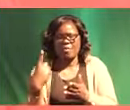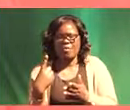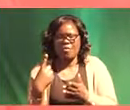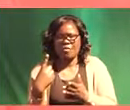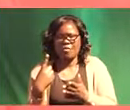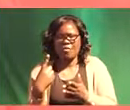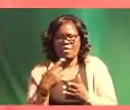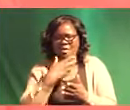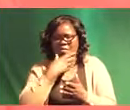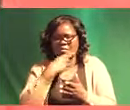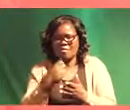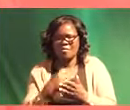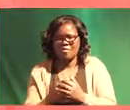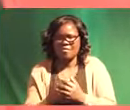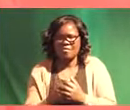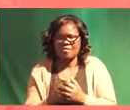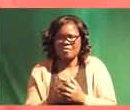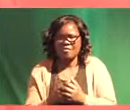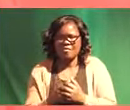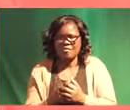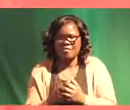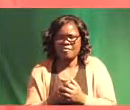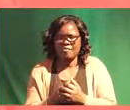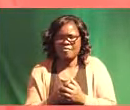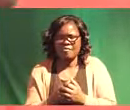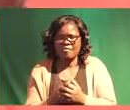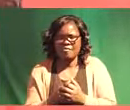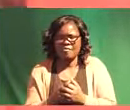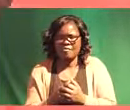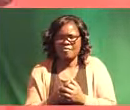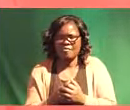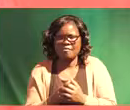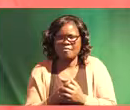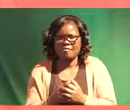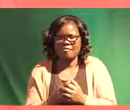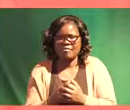Wewe ni mwanaume ukisika ukipanda unasaliza